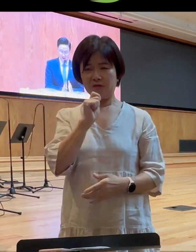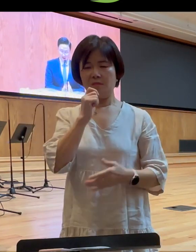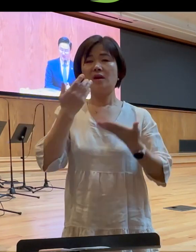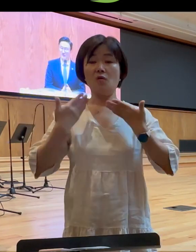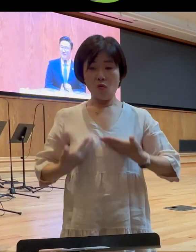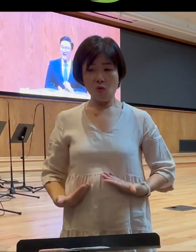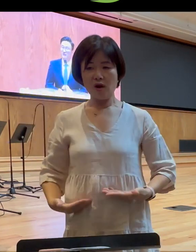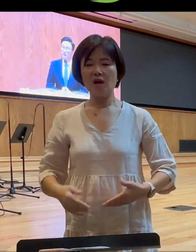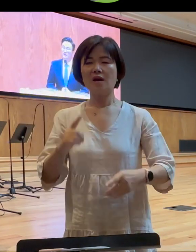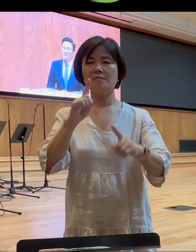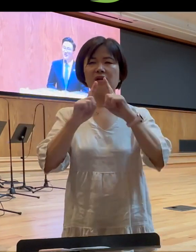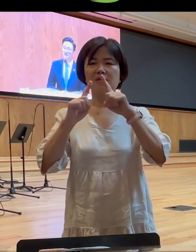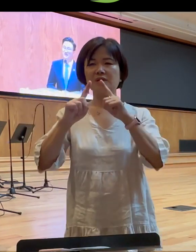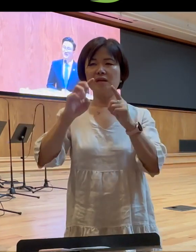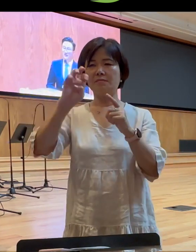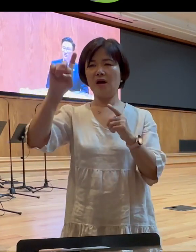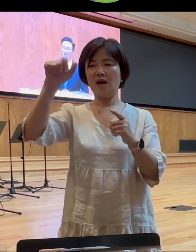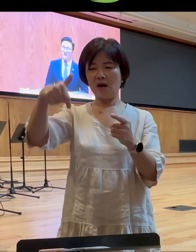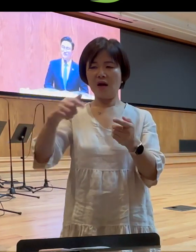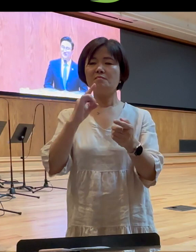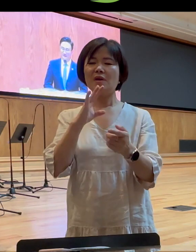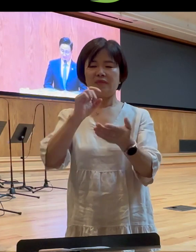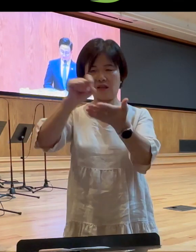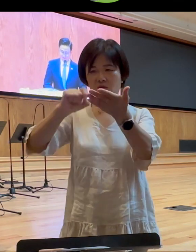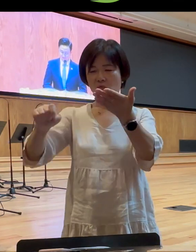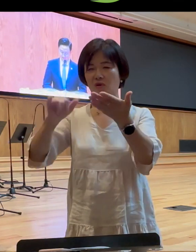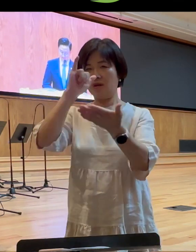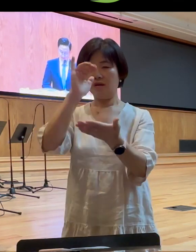이 말씀이 마가복음에서만 기록되어 있습니다.